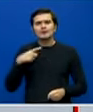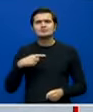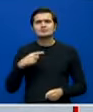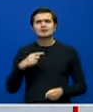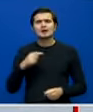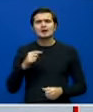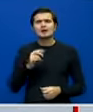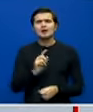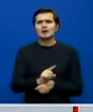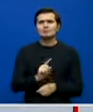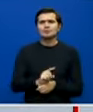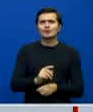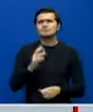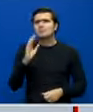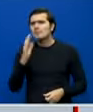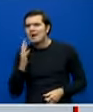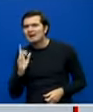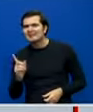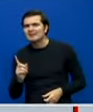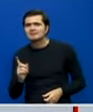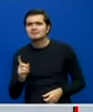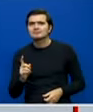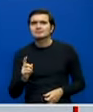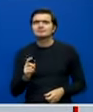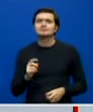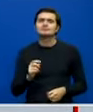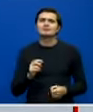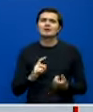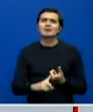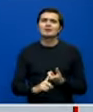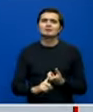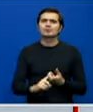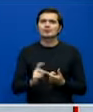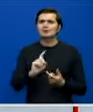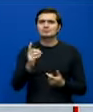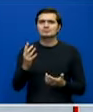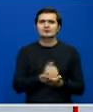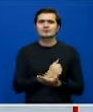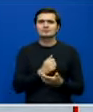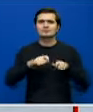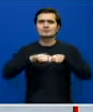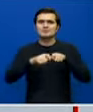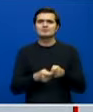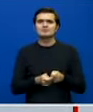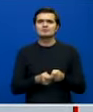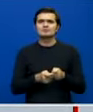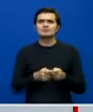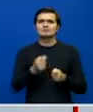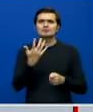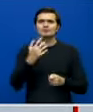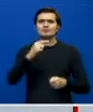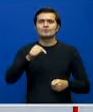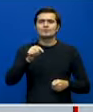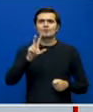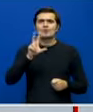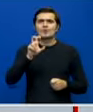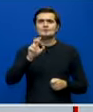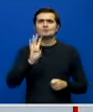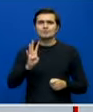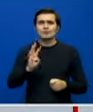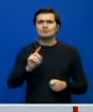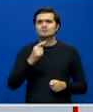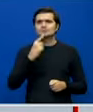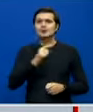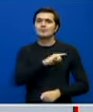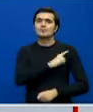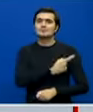urmă aceeași opinie cu riscuri cu privire la nerealizarea unui deficit cash de 5,84 și posibilitatea ca